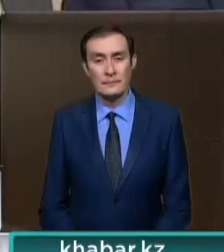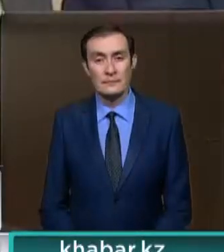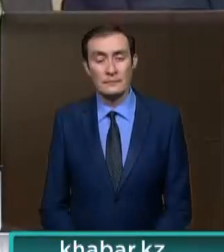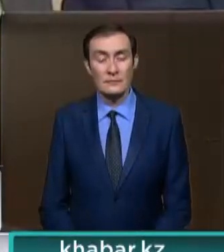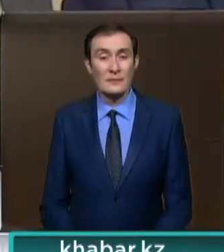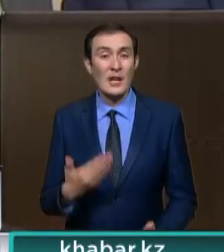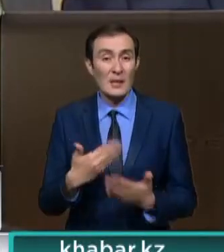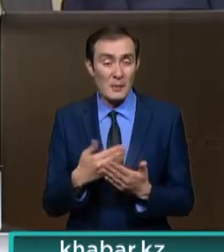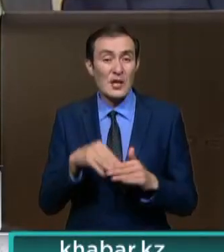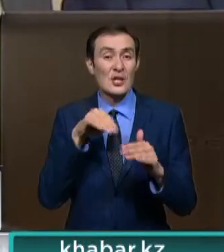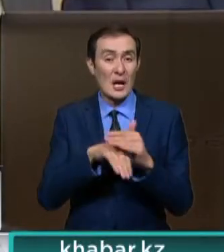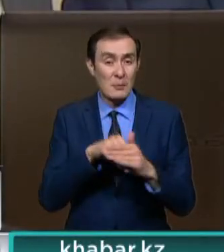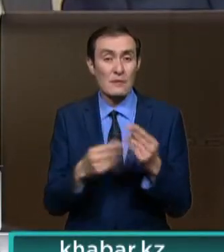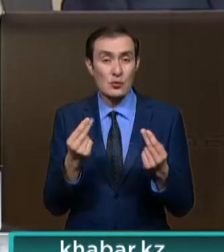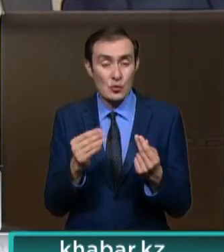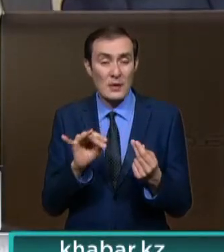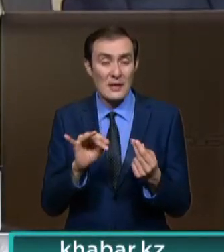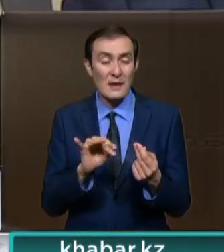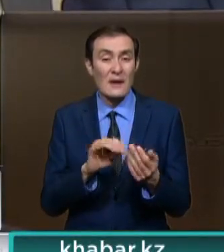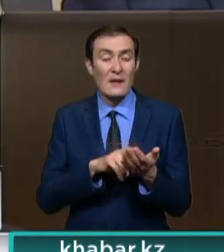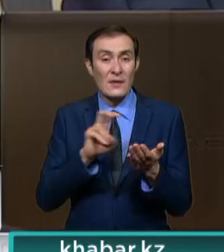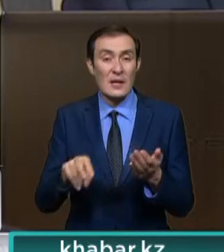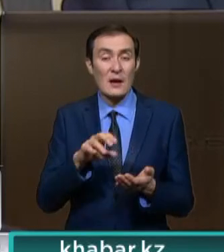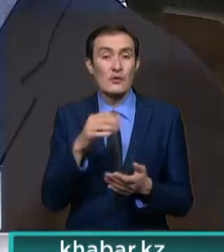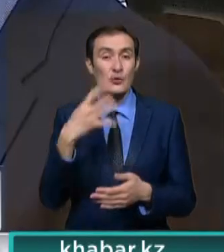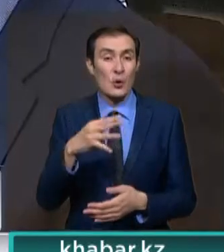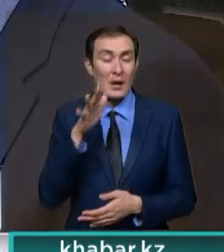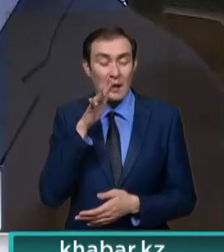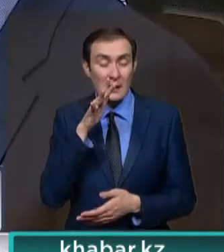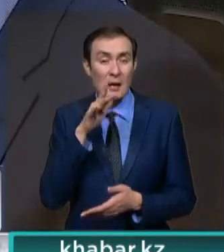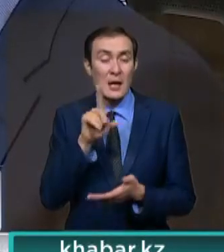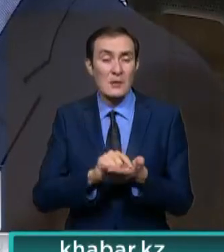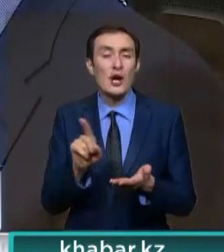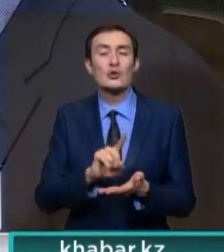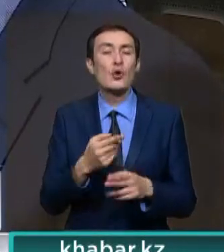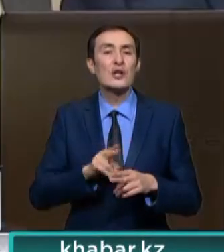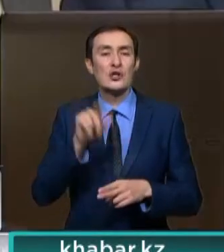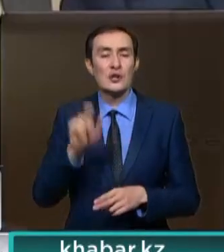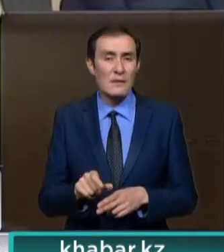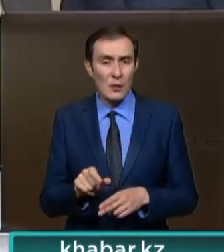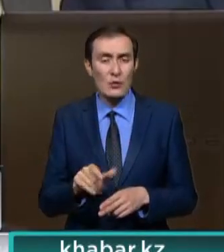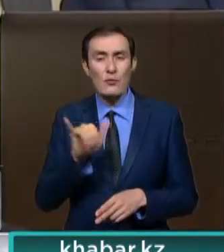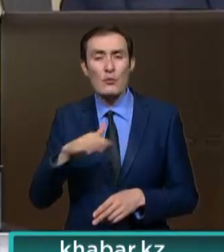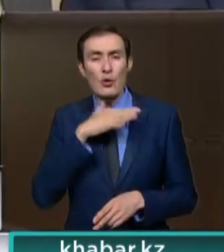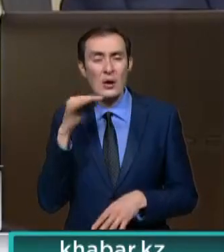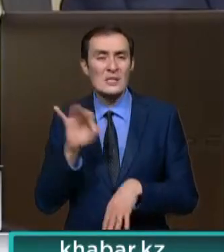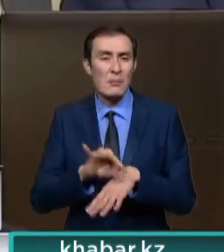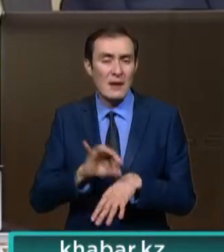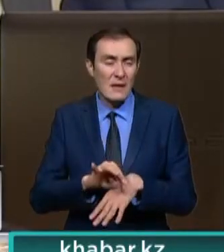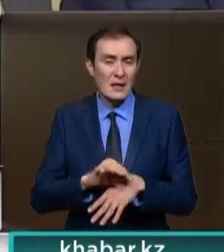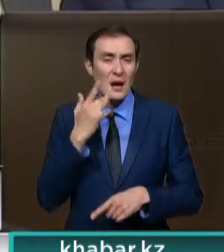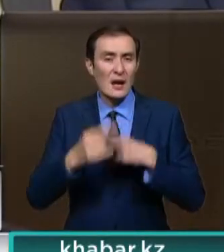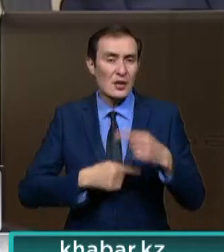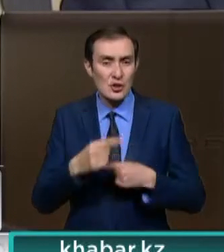Даже накопив требуемую сумму и выйдя по аннуитету в 40 лет, на что должен жить этот человек с букетом профессиональных болезней